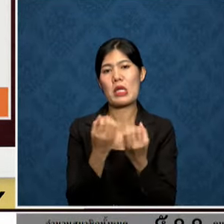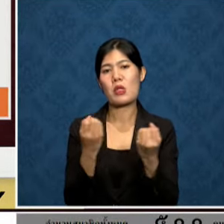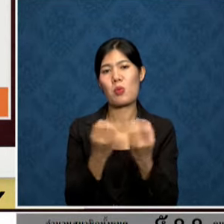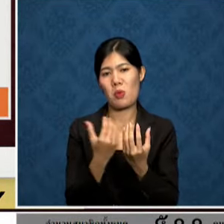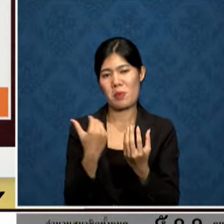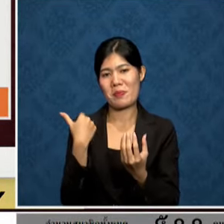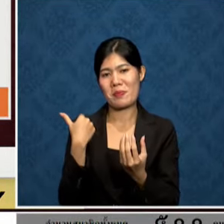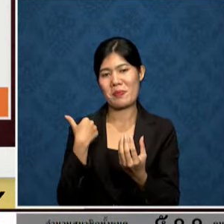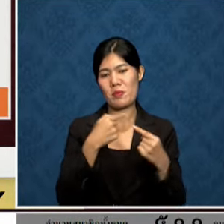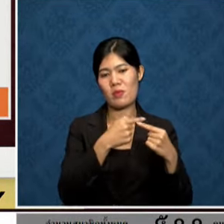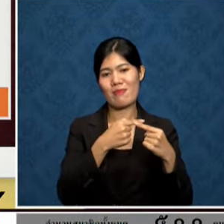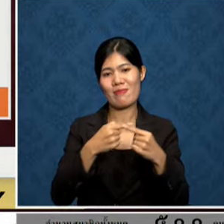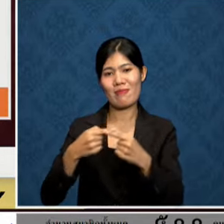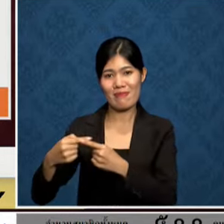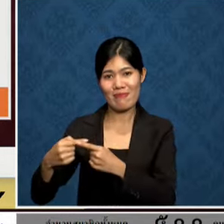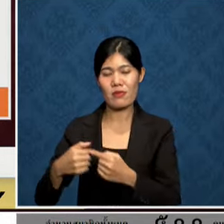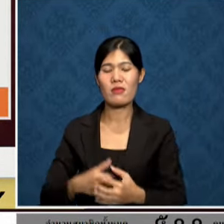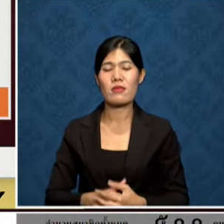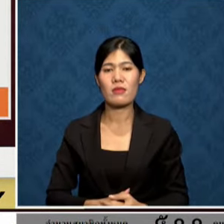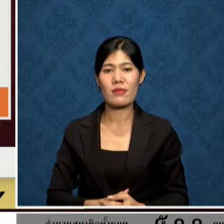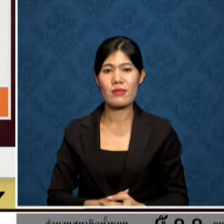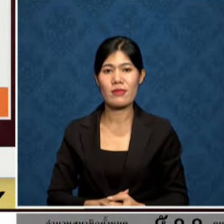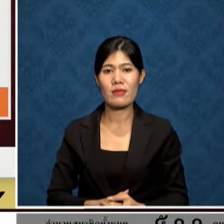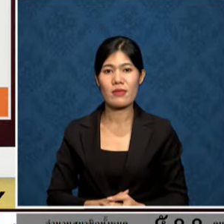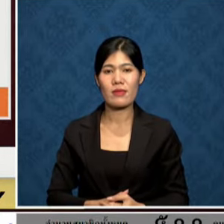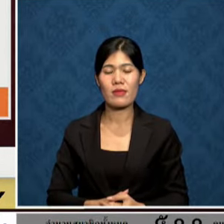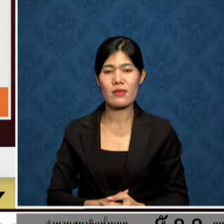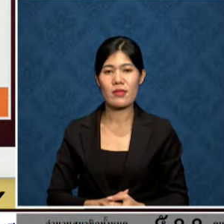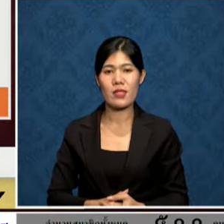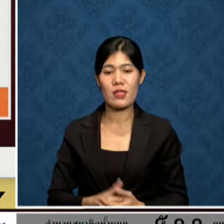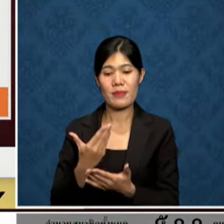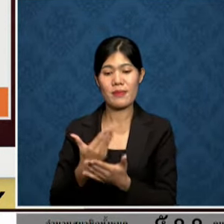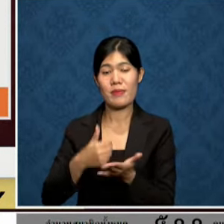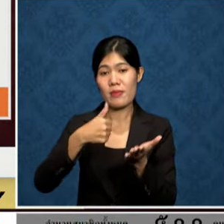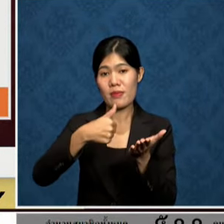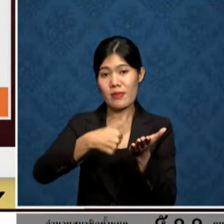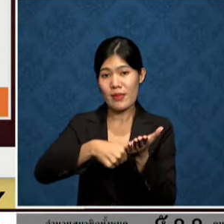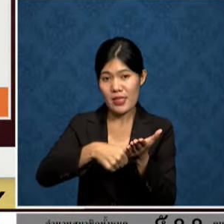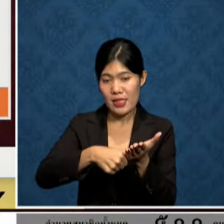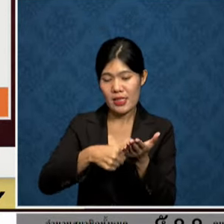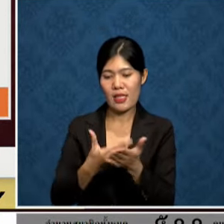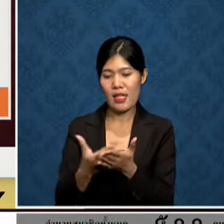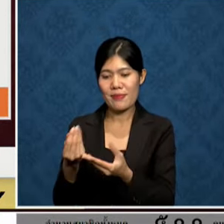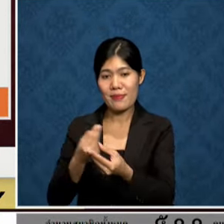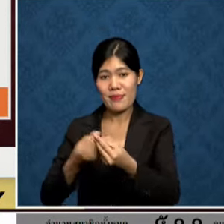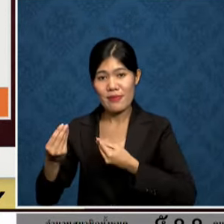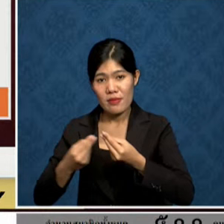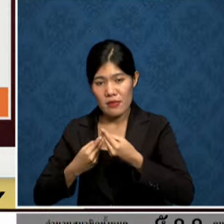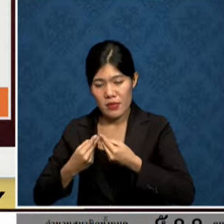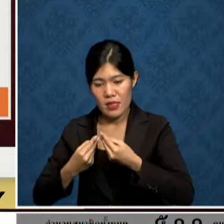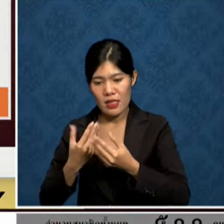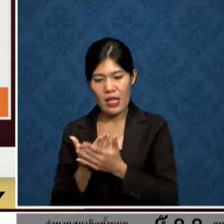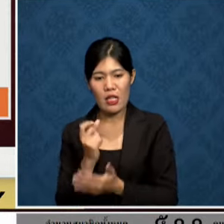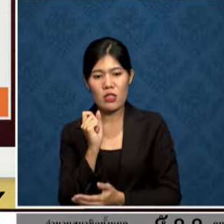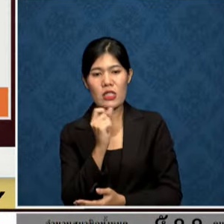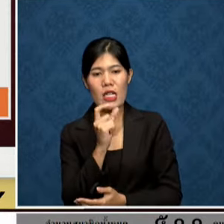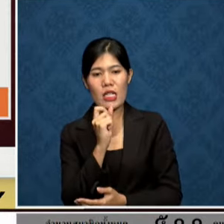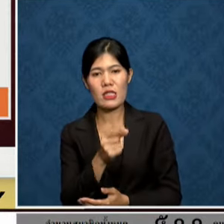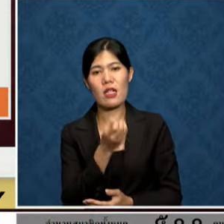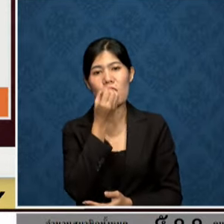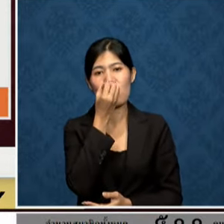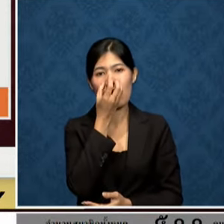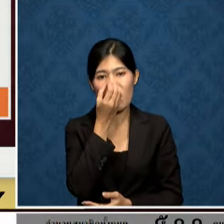ไปยาวๆค่ะท่านประธานก็ลองคิดดูนะคะว่าเก็บภาษีเก็บรายได้ได้เท่าไหร่เนี่ยก็ต้องเอาไปจ่ายดอกเบี้ยไปแล้ว 10กว่า